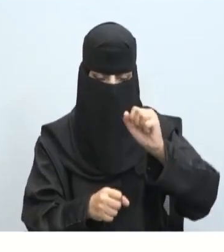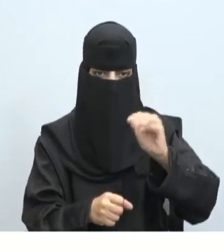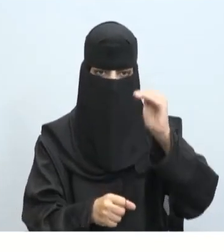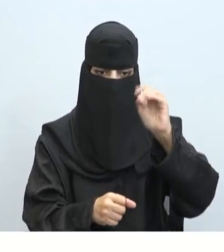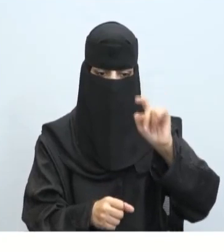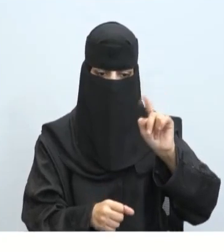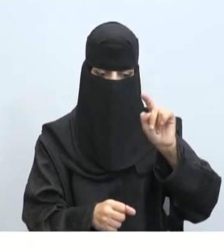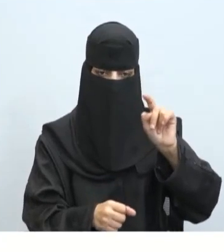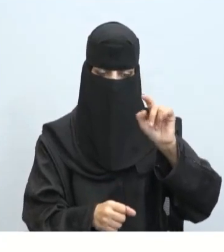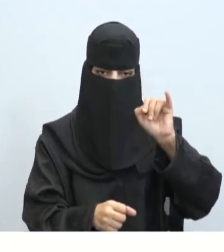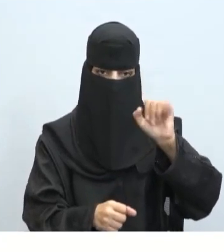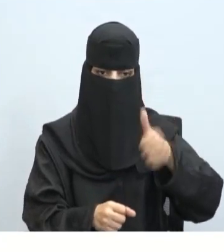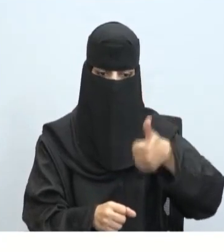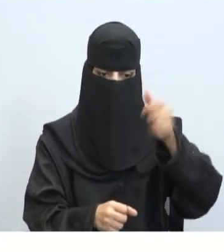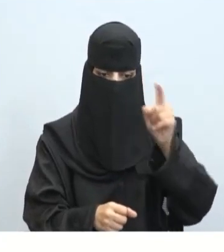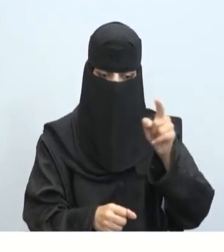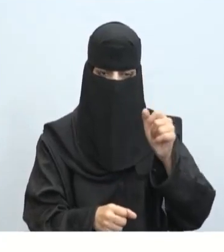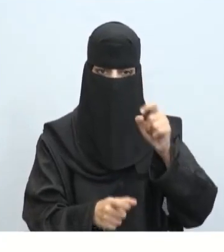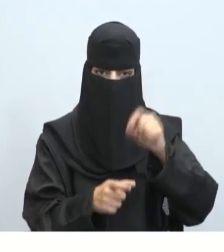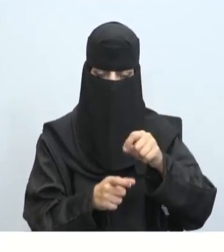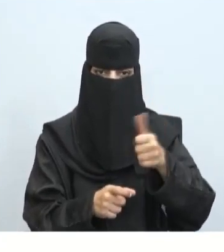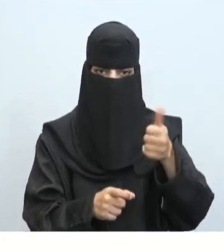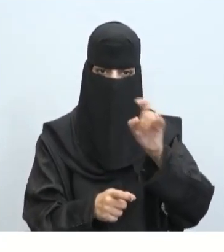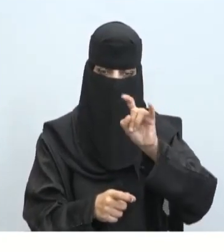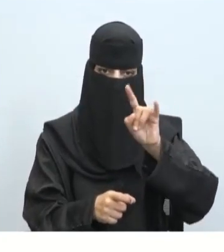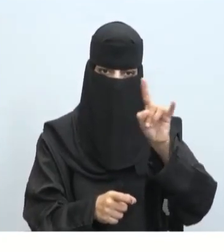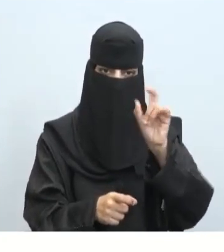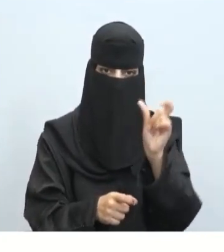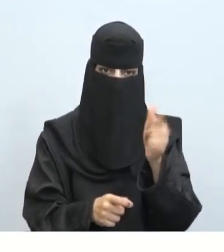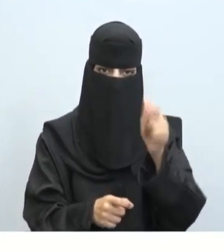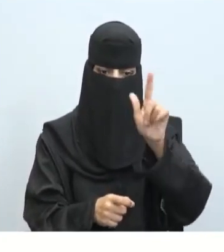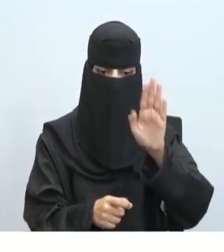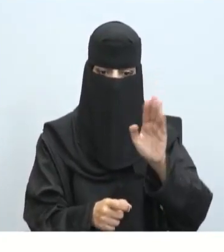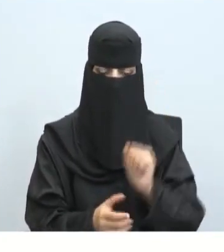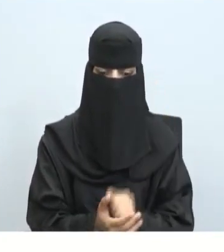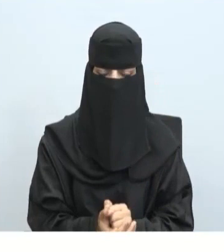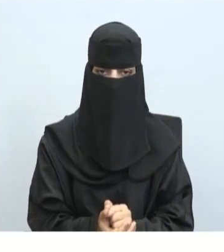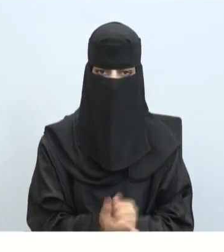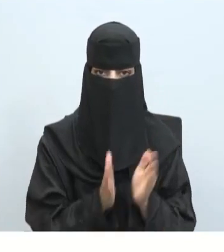غرناطه في القرن السابع الهجري